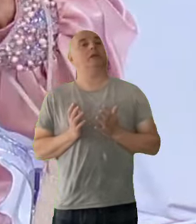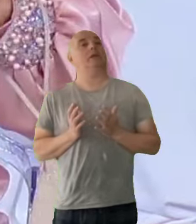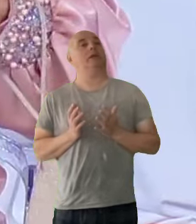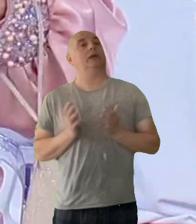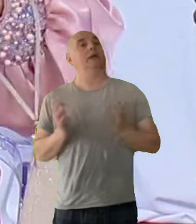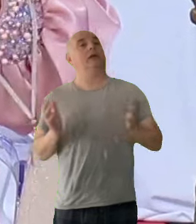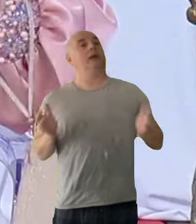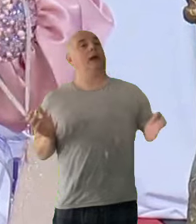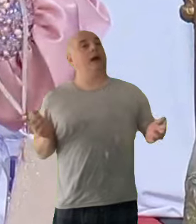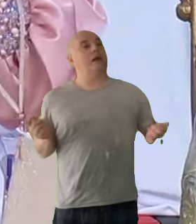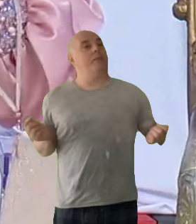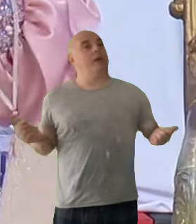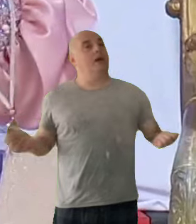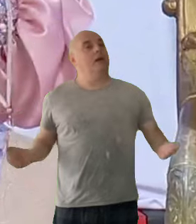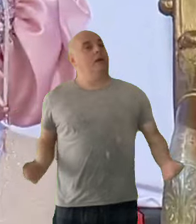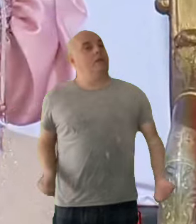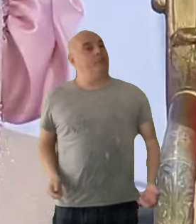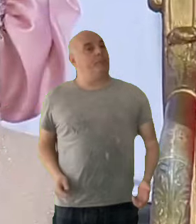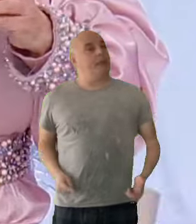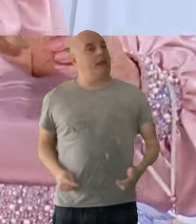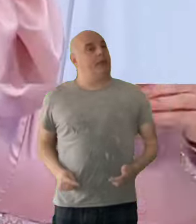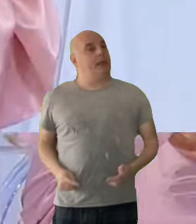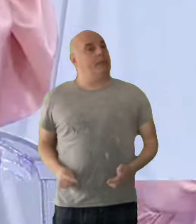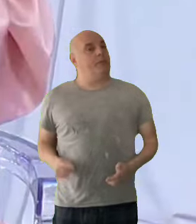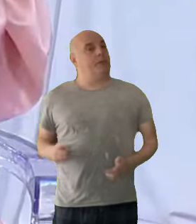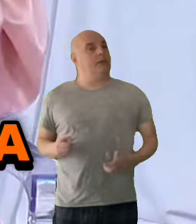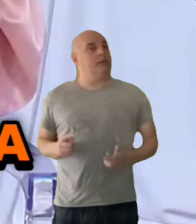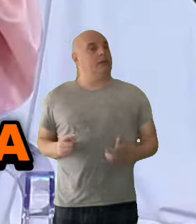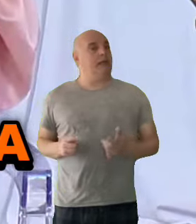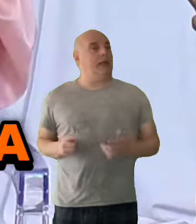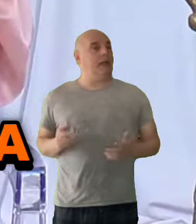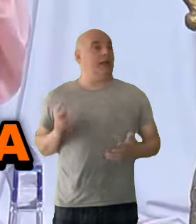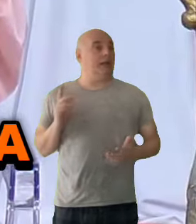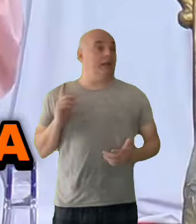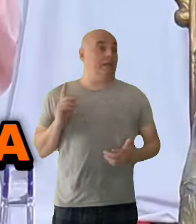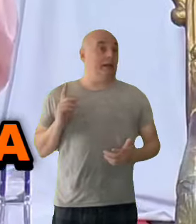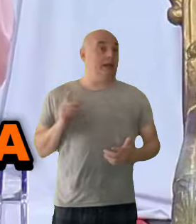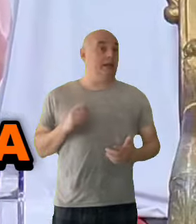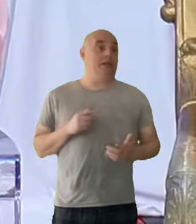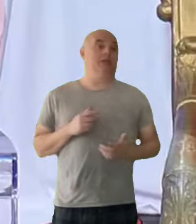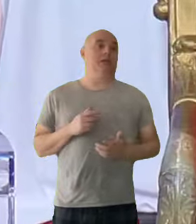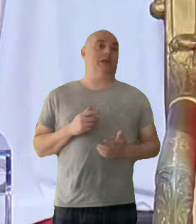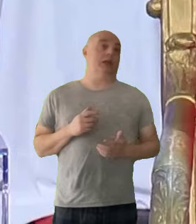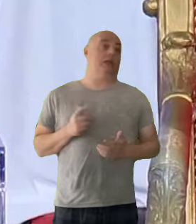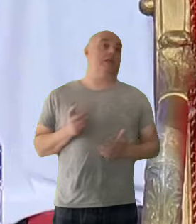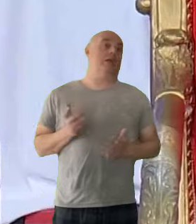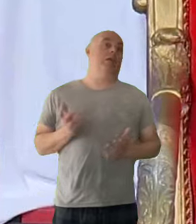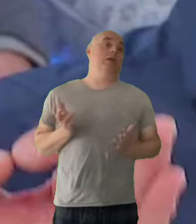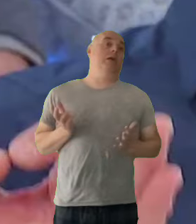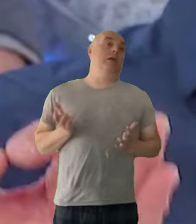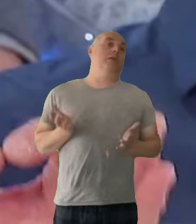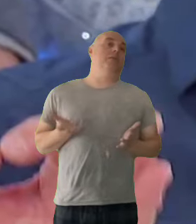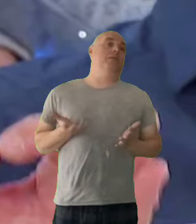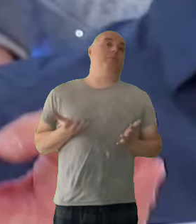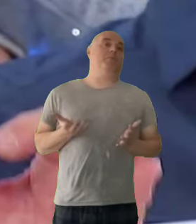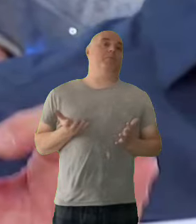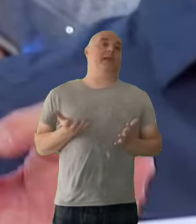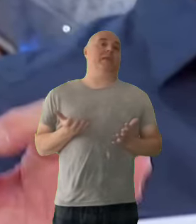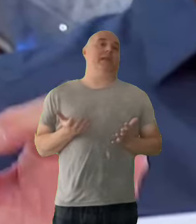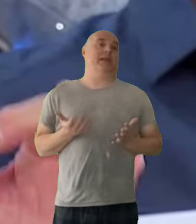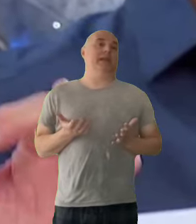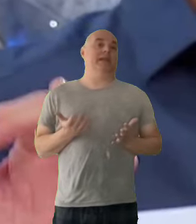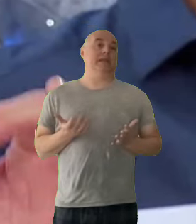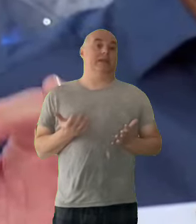indietro chiedendo scusa a Luciano che ha accettato le scuse della bionda opinionista decidendo però di